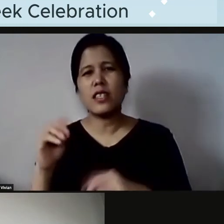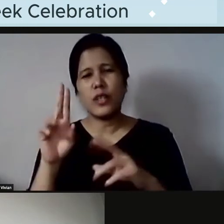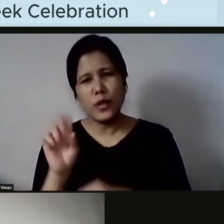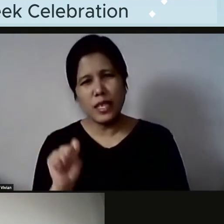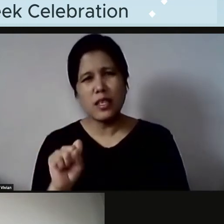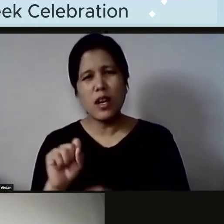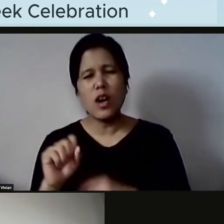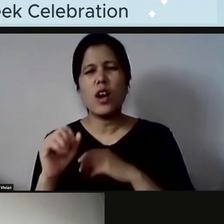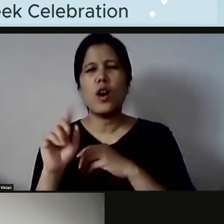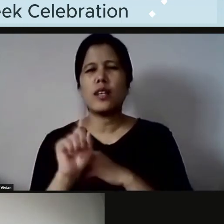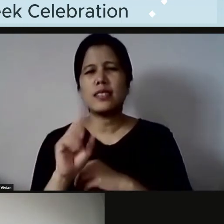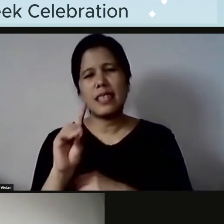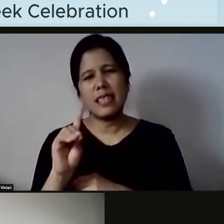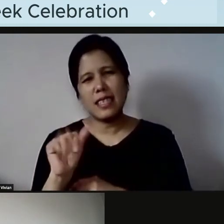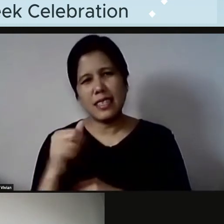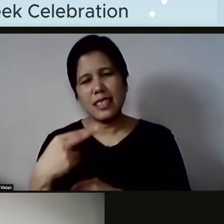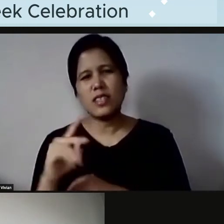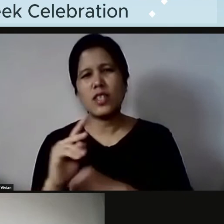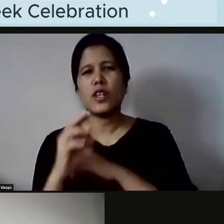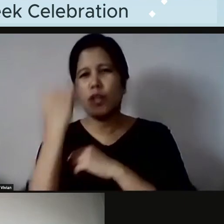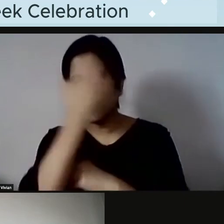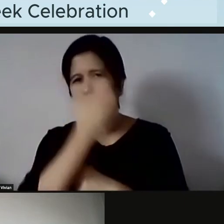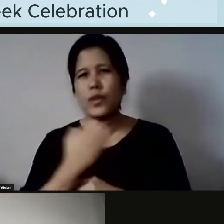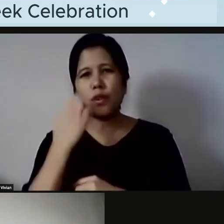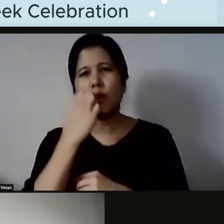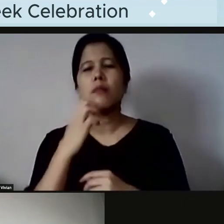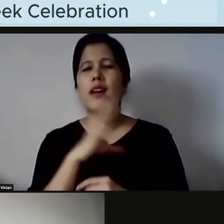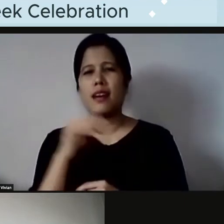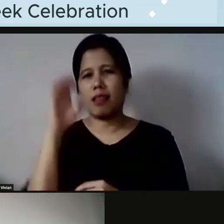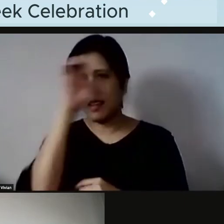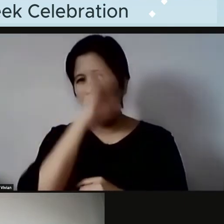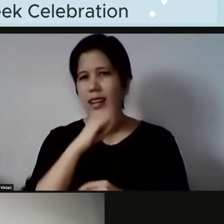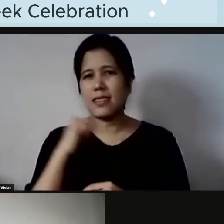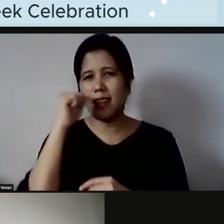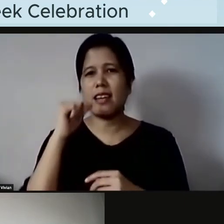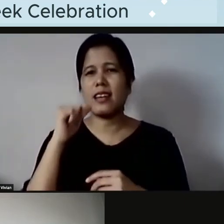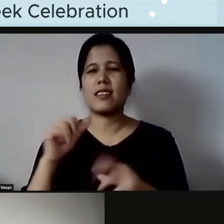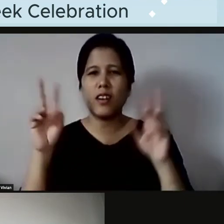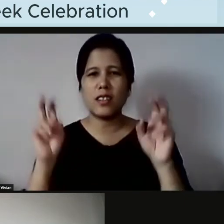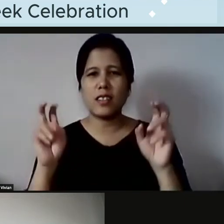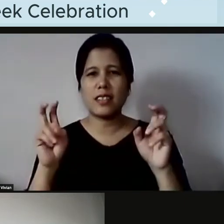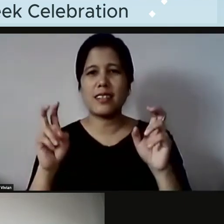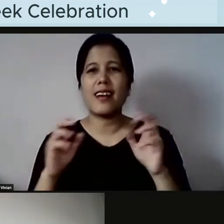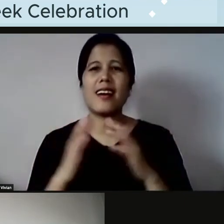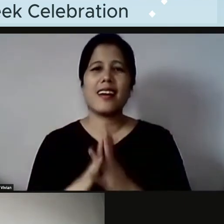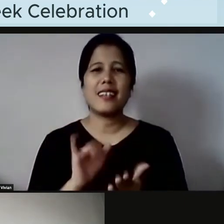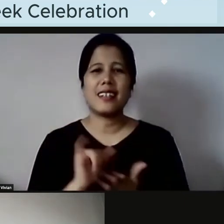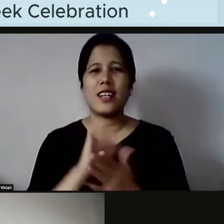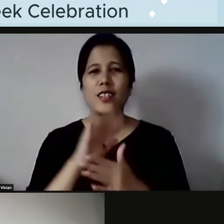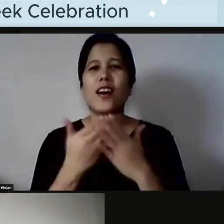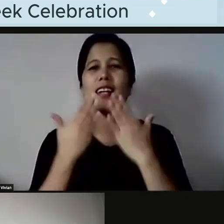in Europe? And what is ADHD in the ASEAN context? So I think that's all, and thank you very much.